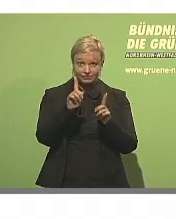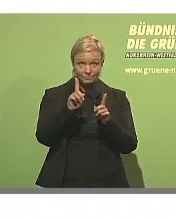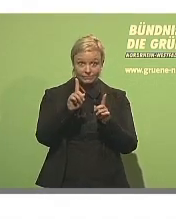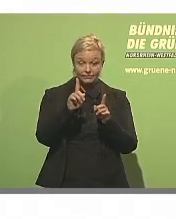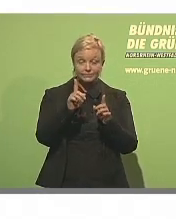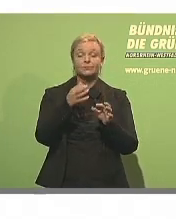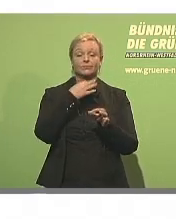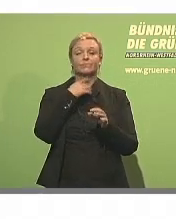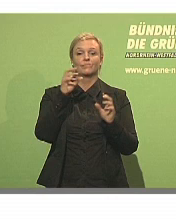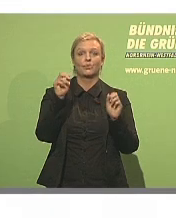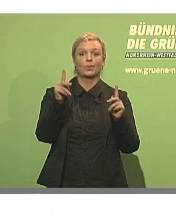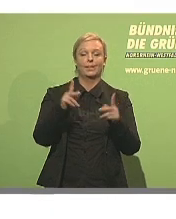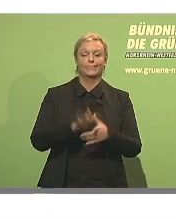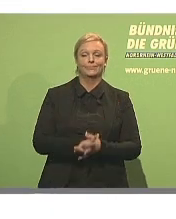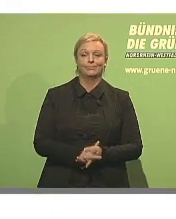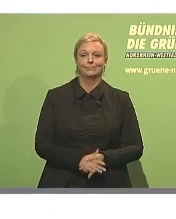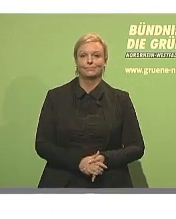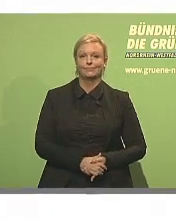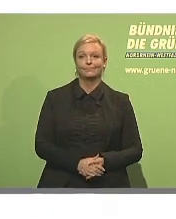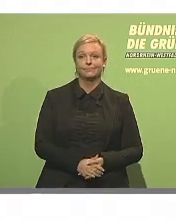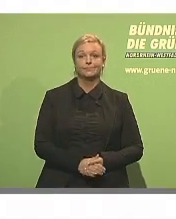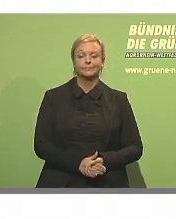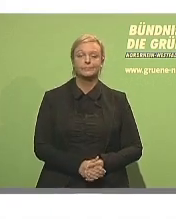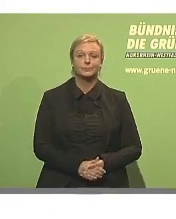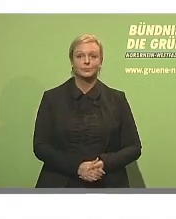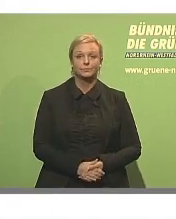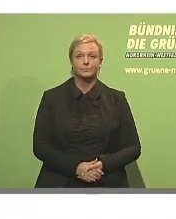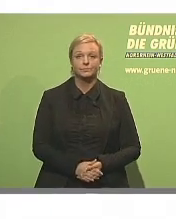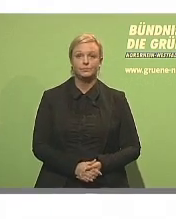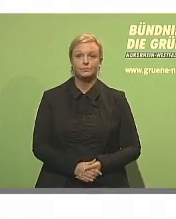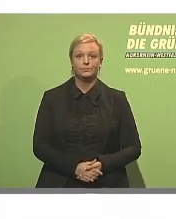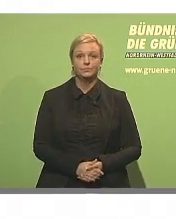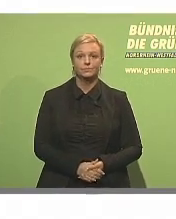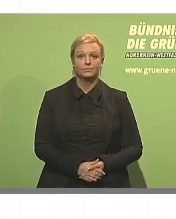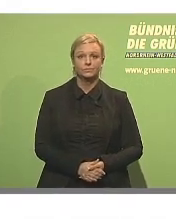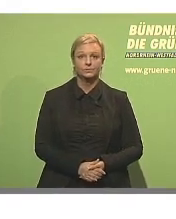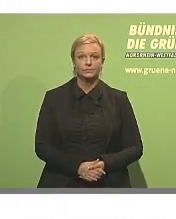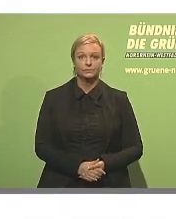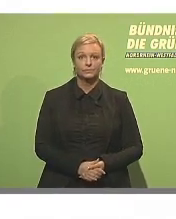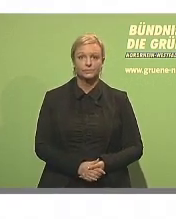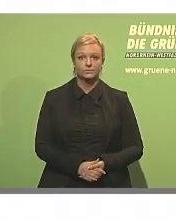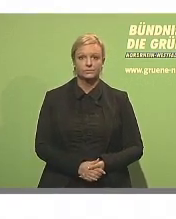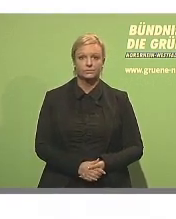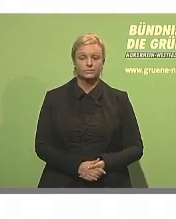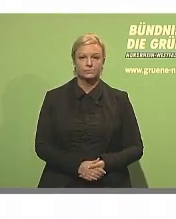nicht? Okay.